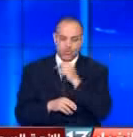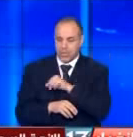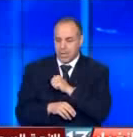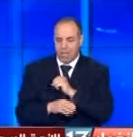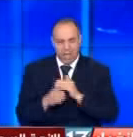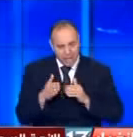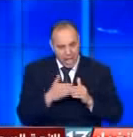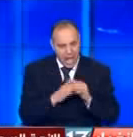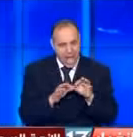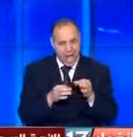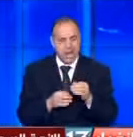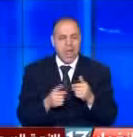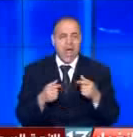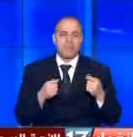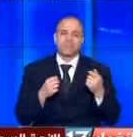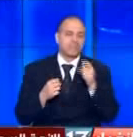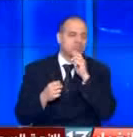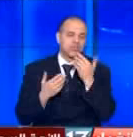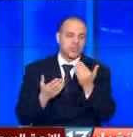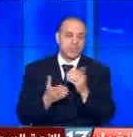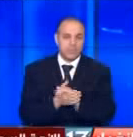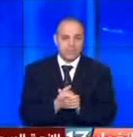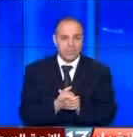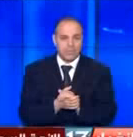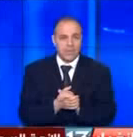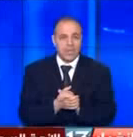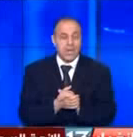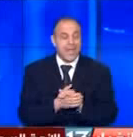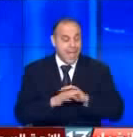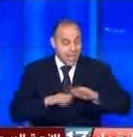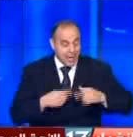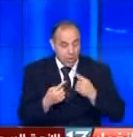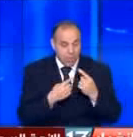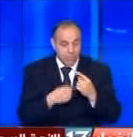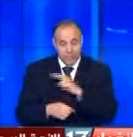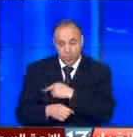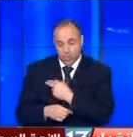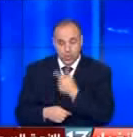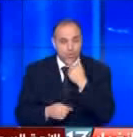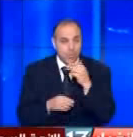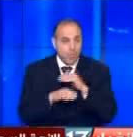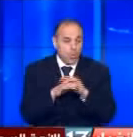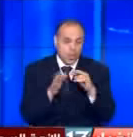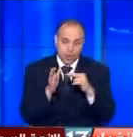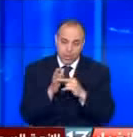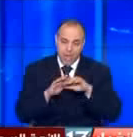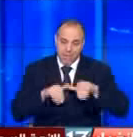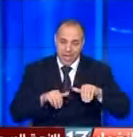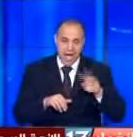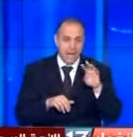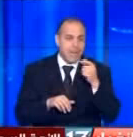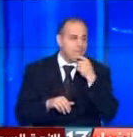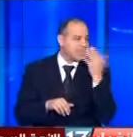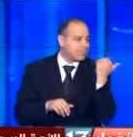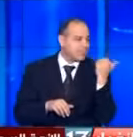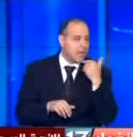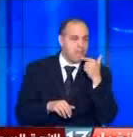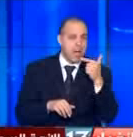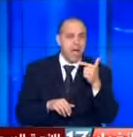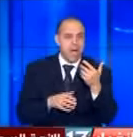محادثات وصفها رئيس الهيئة العليا للمفاوضات السورية نصر الحريري بالإيجابية باعتبارها ناقشت لأول مرة قضية